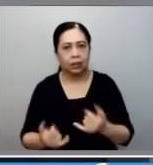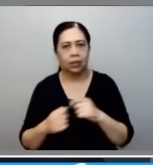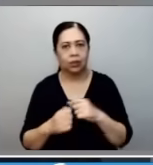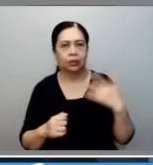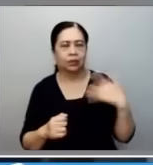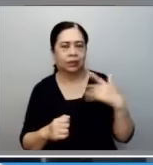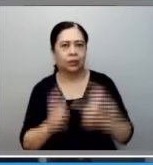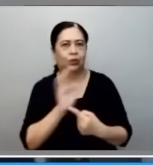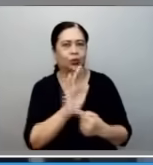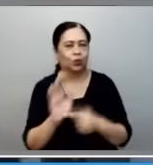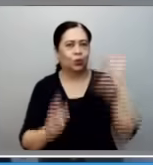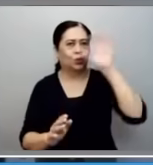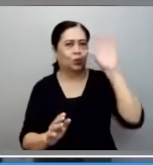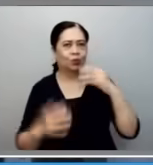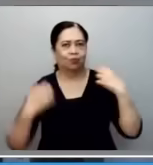pagpapakita ng kakaibang lakas.